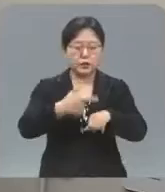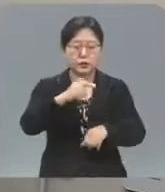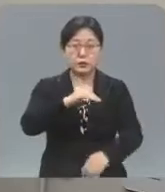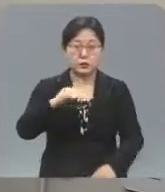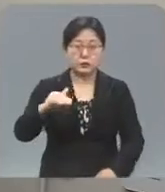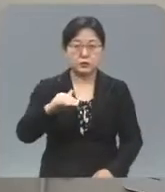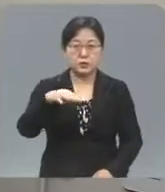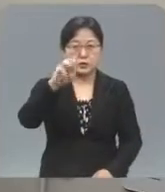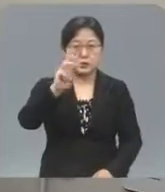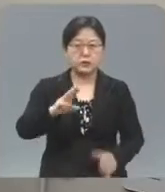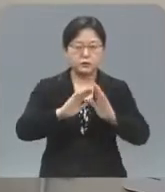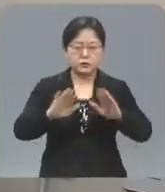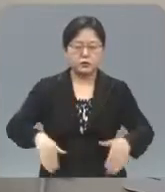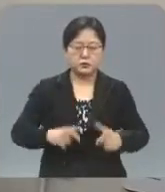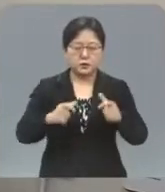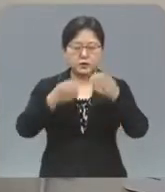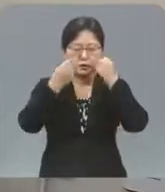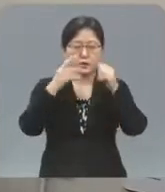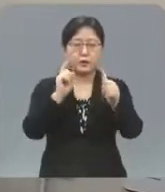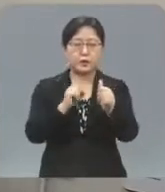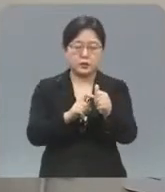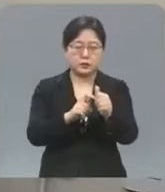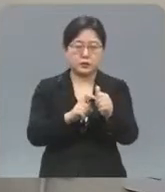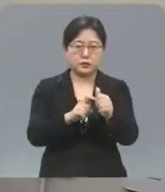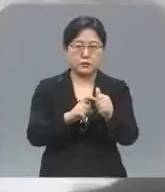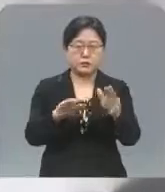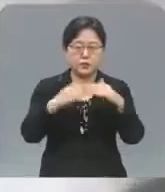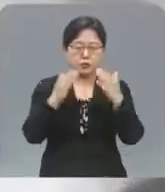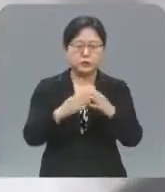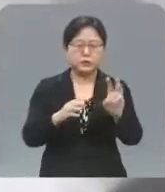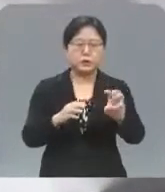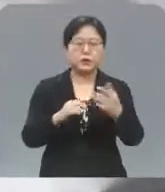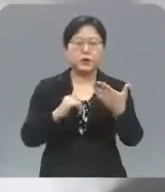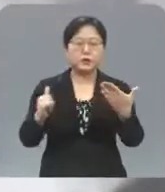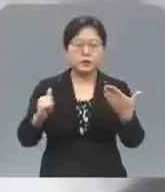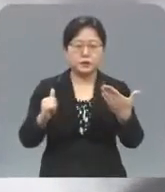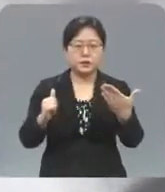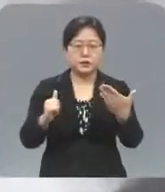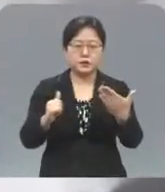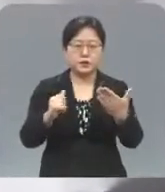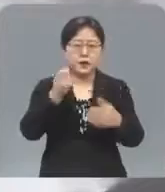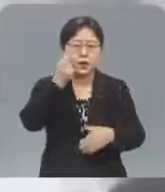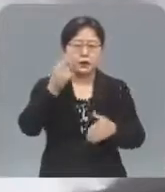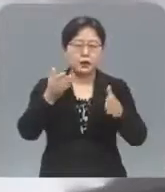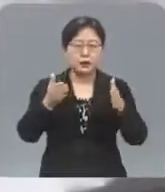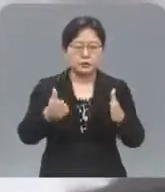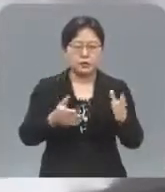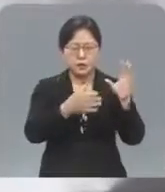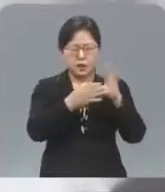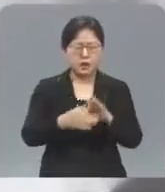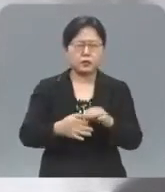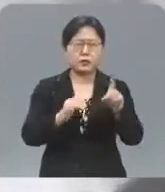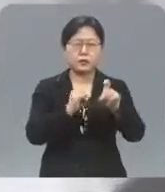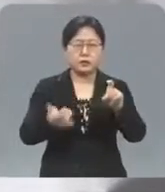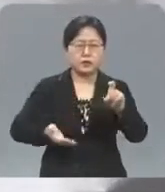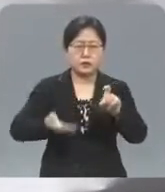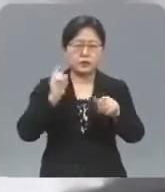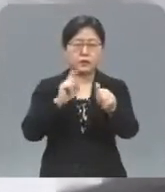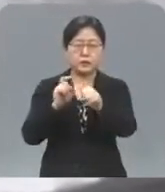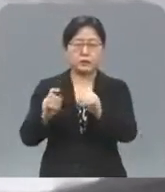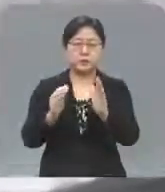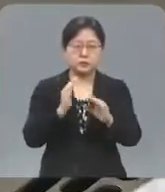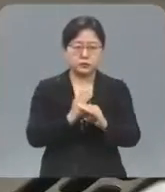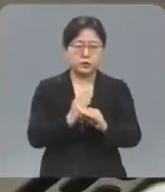6시 기준 광주 전남의 신규 확진자는 모두 39명. 한 달째 두 자릿수 확진자가 이어지고